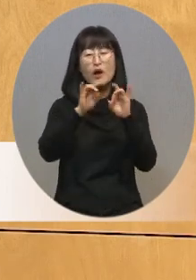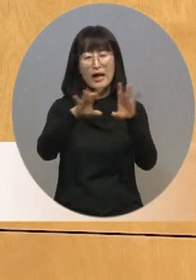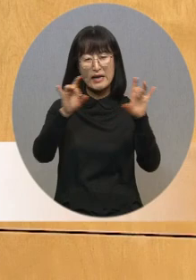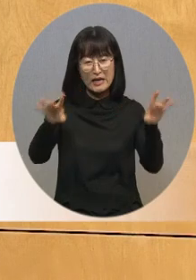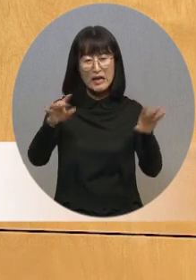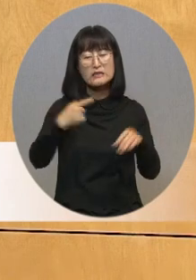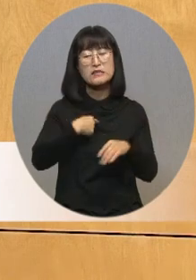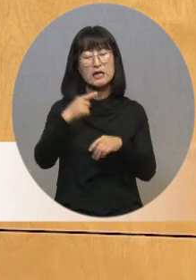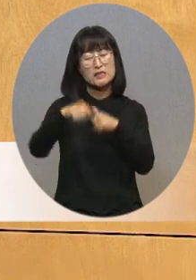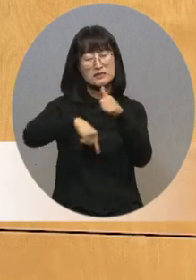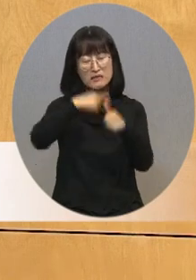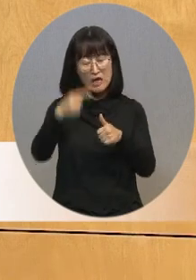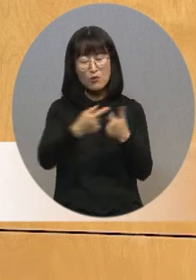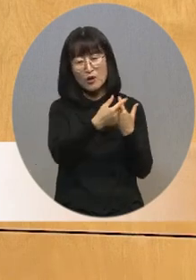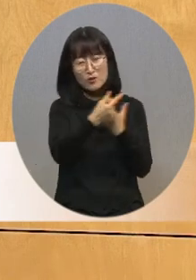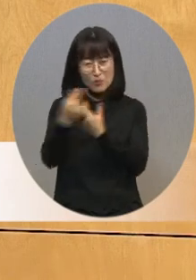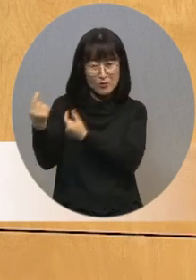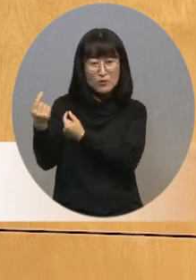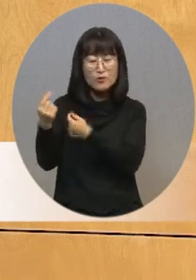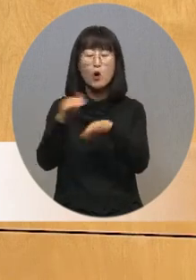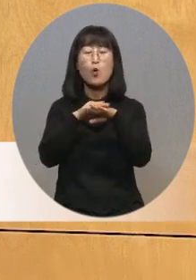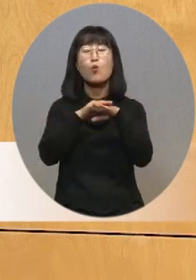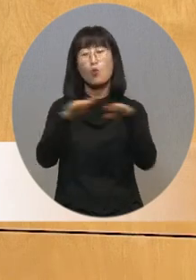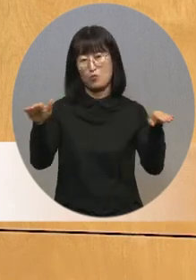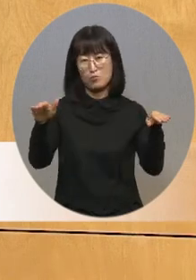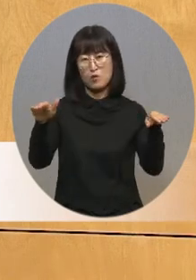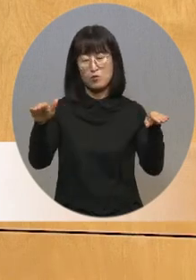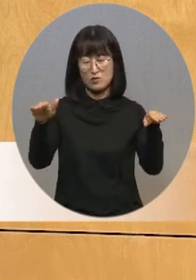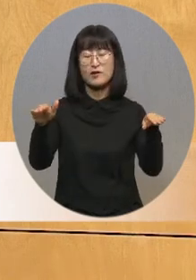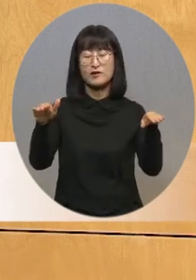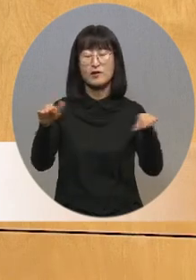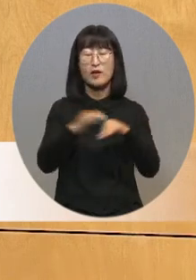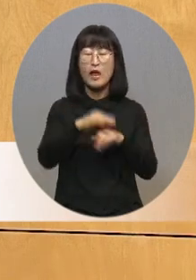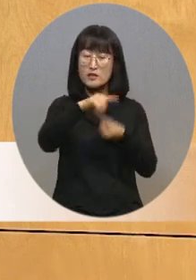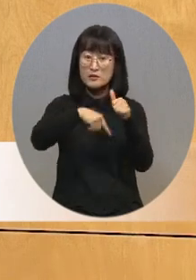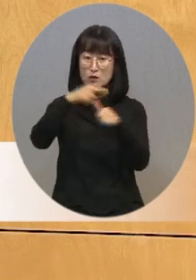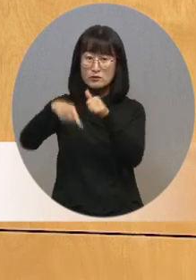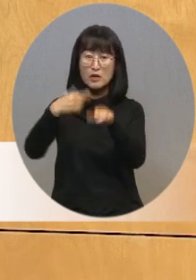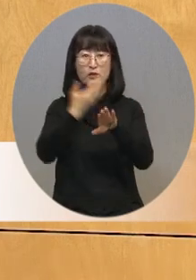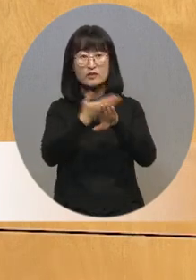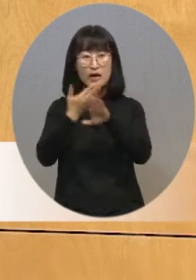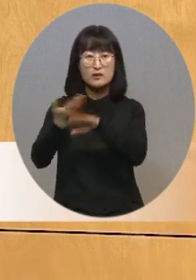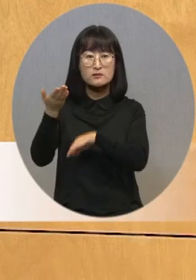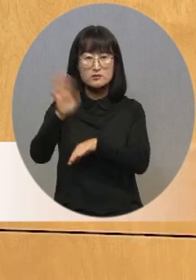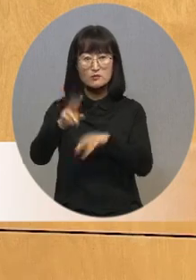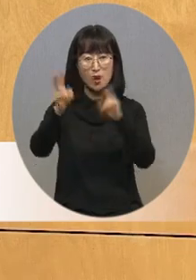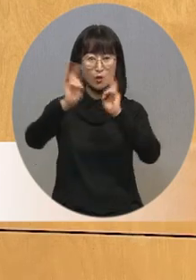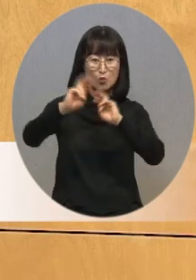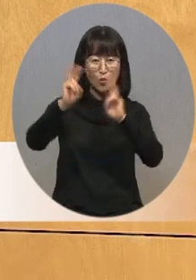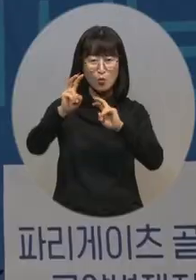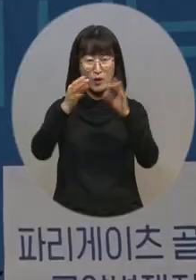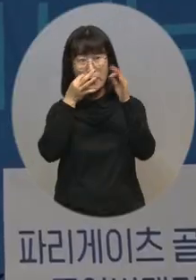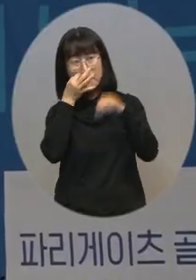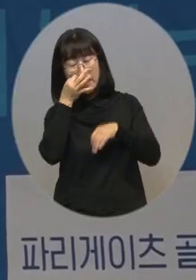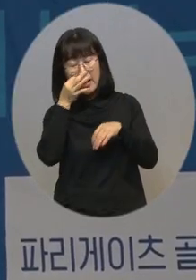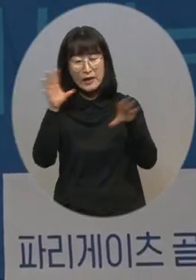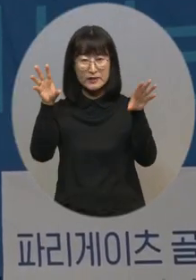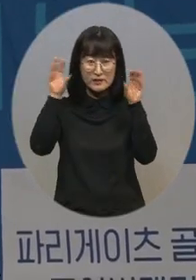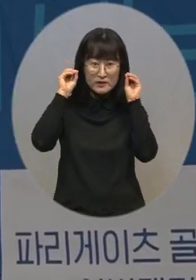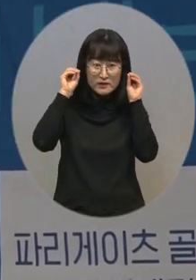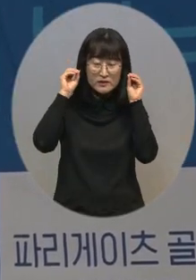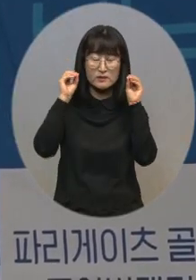자기 상황에 맞게 공평하게 하지만 다 상황은 다르지만 이 공연이라는 걸 보는 거는 공평하다.